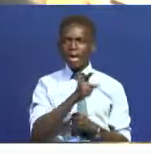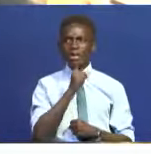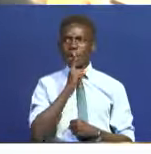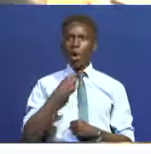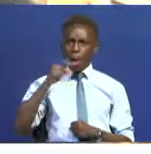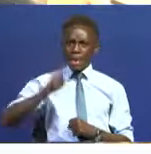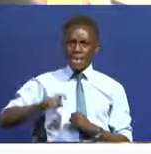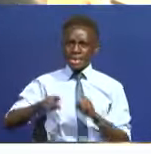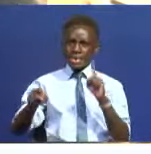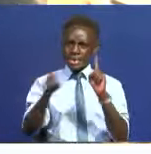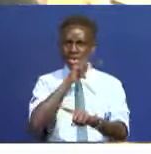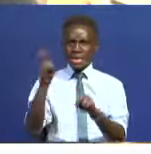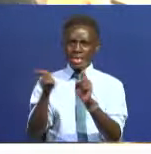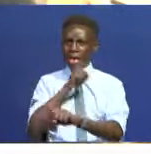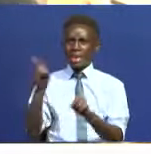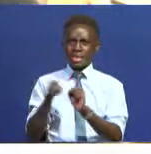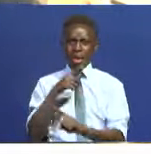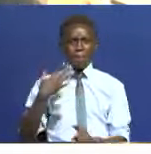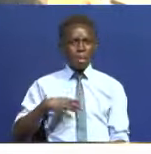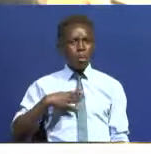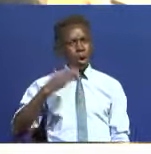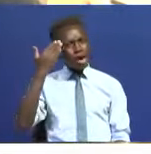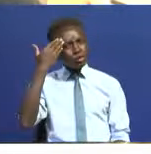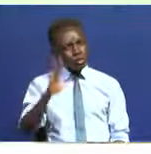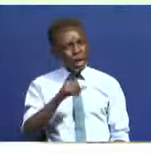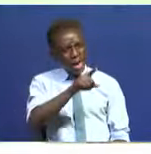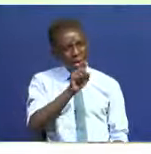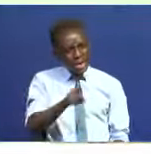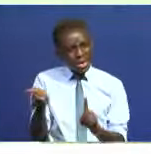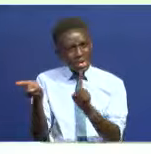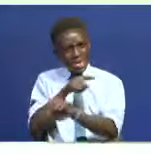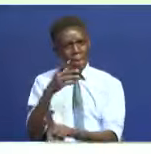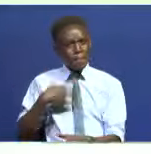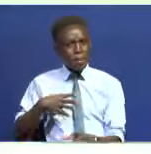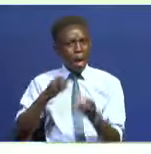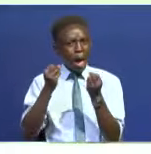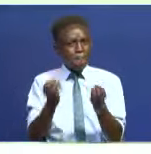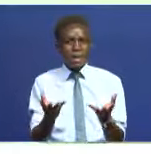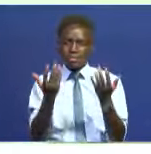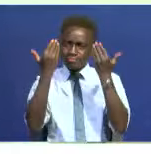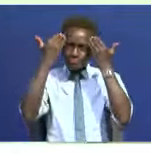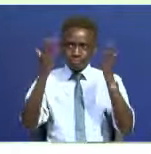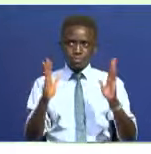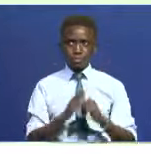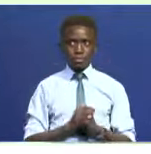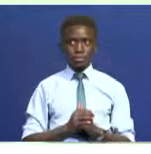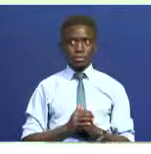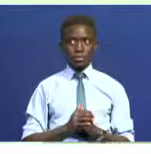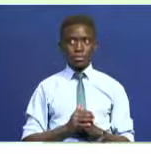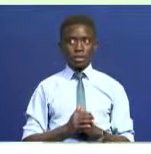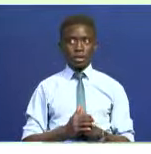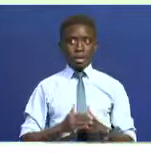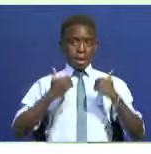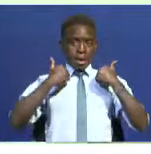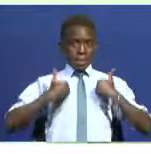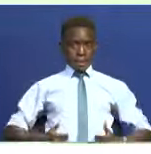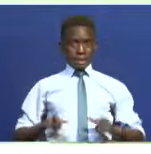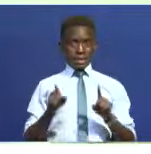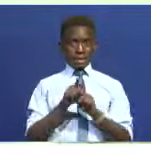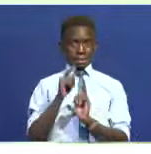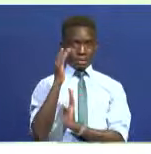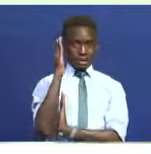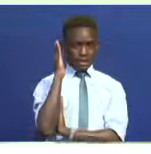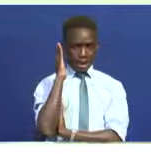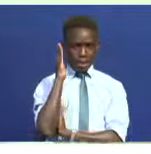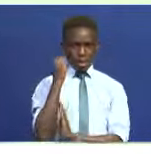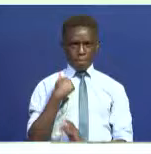exactly. Alikuwa ametumwa ama alikuwa anataka kuua watu wangapi? So mimi kama ofisa wa kwanza ni alinidunga. Alafu